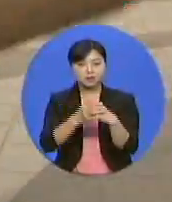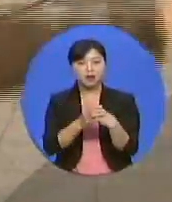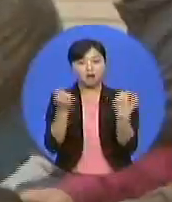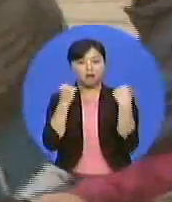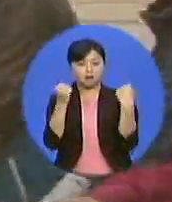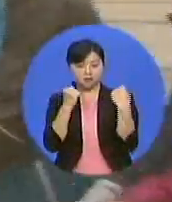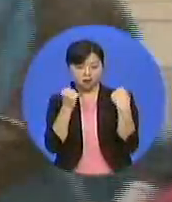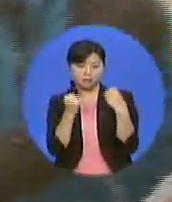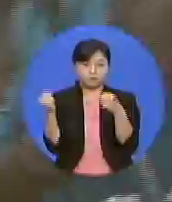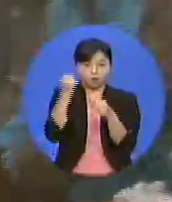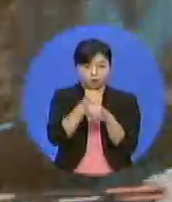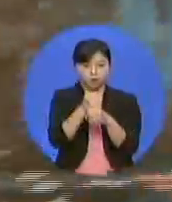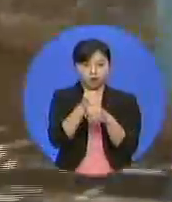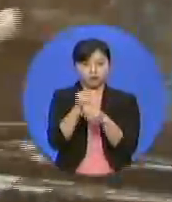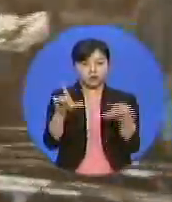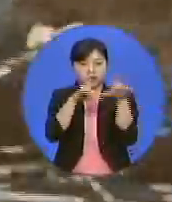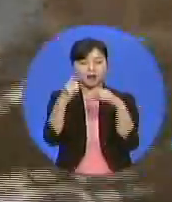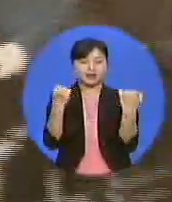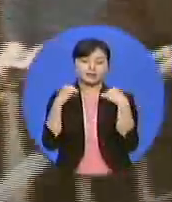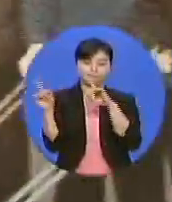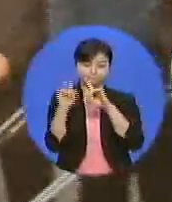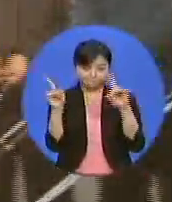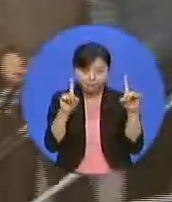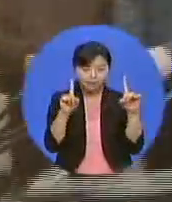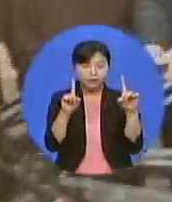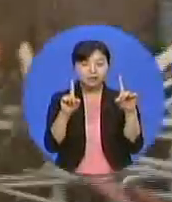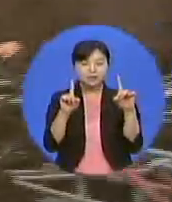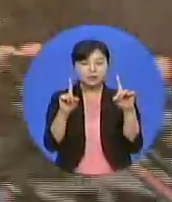생활의 활력을 찾는 사람들.